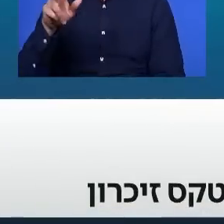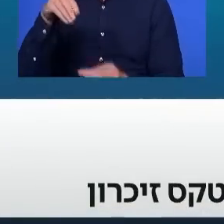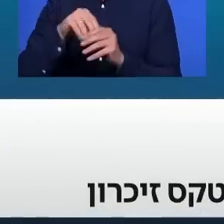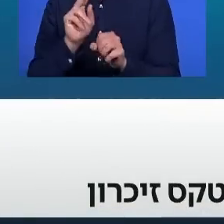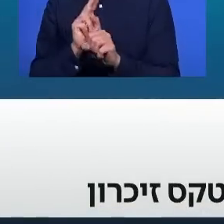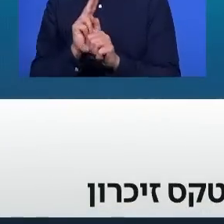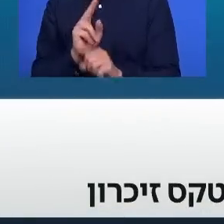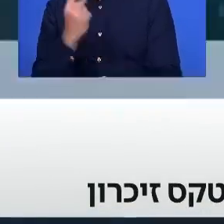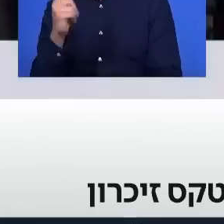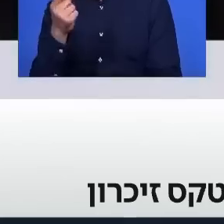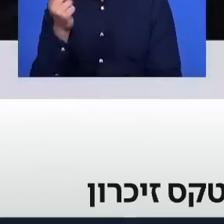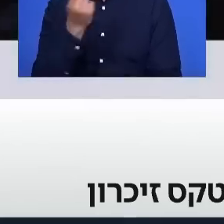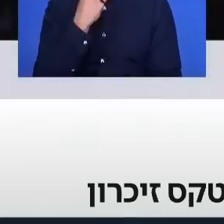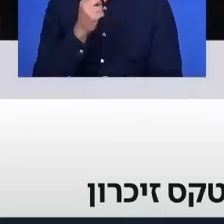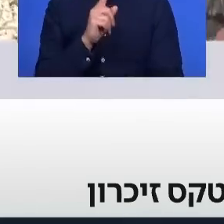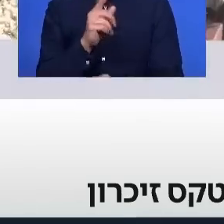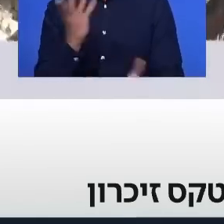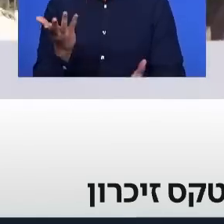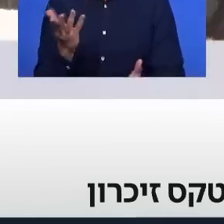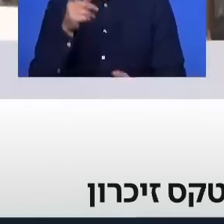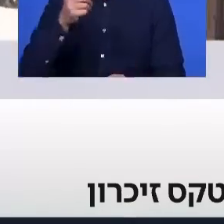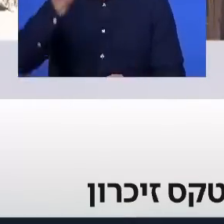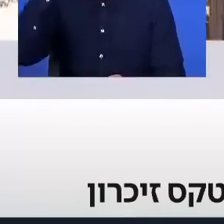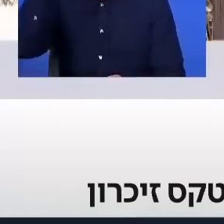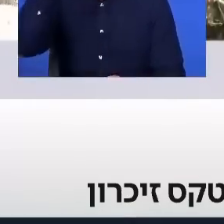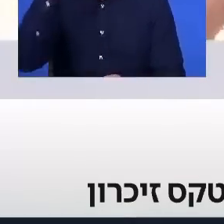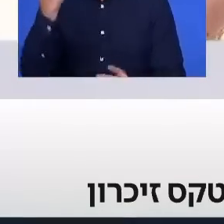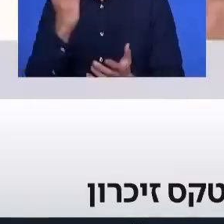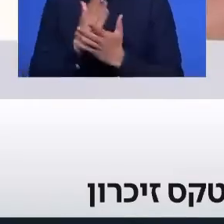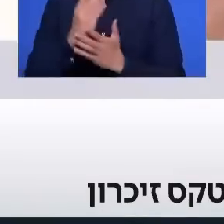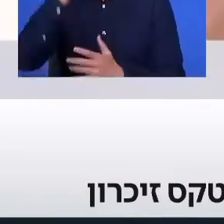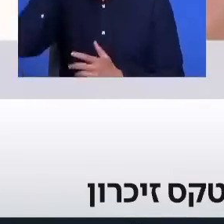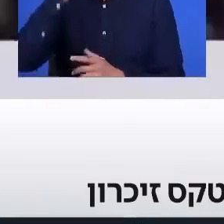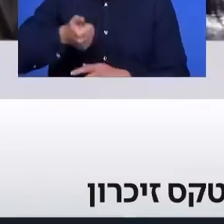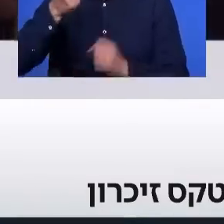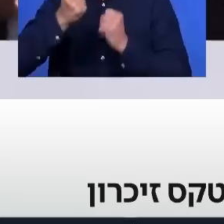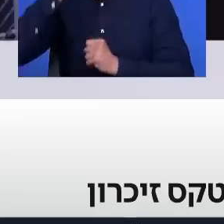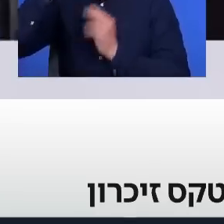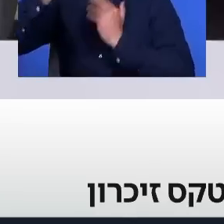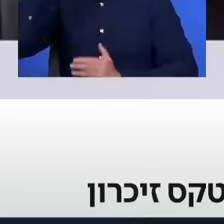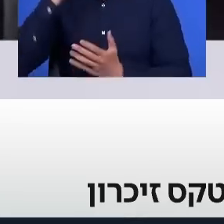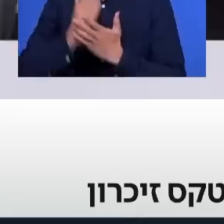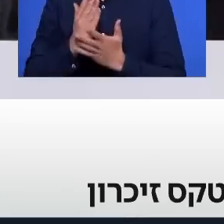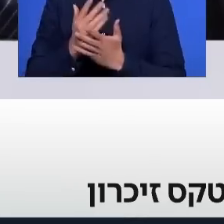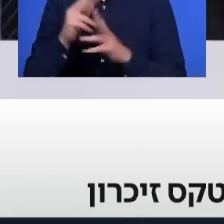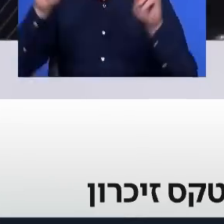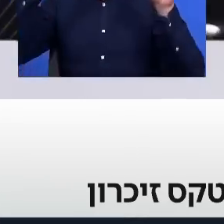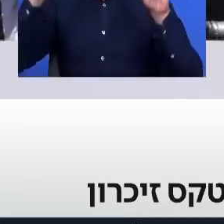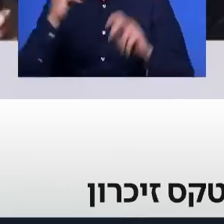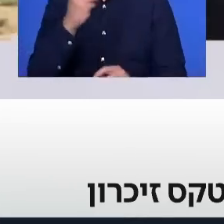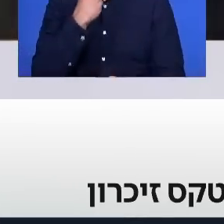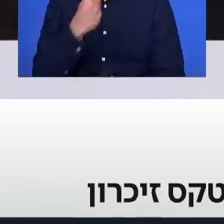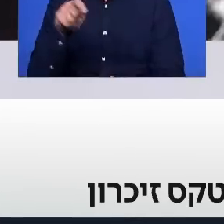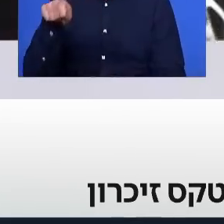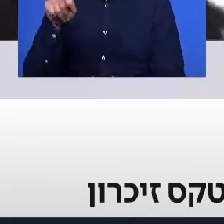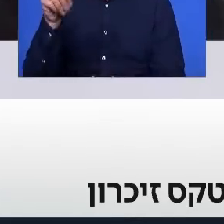אומרים בעצם, במילים אחרות, זה היה ידוע מראש, ושר הביטחון ידע את זה מראש. נצטט אולי בגדול מהשופט,